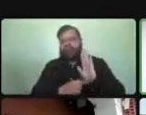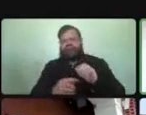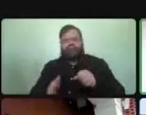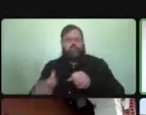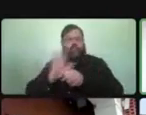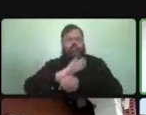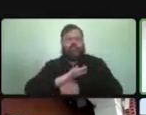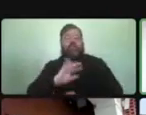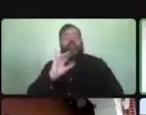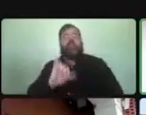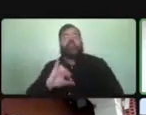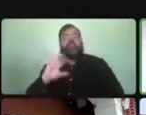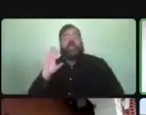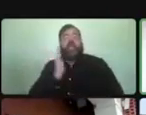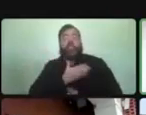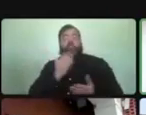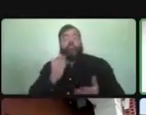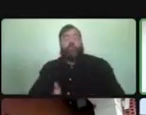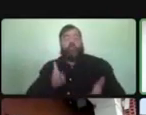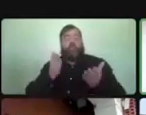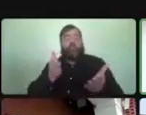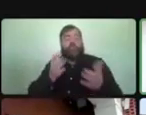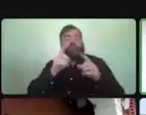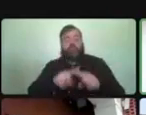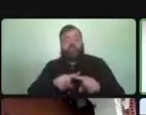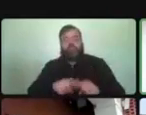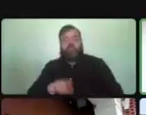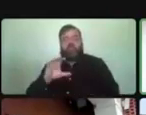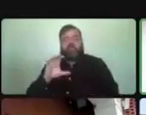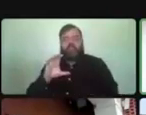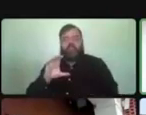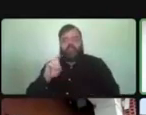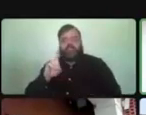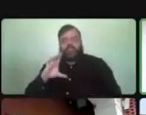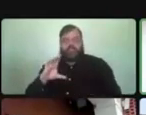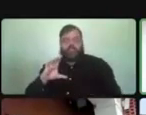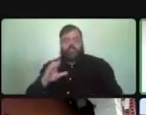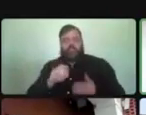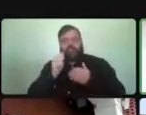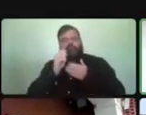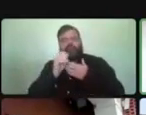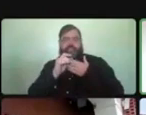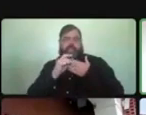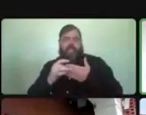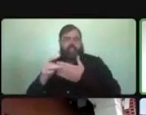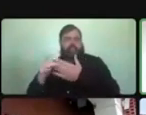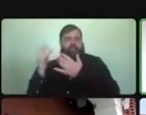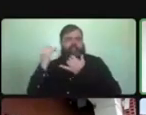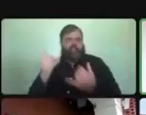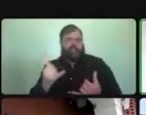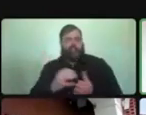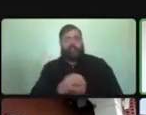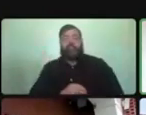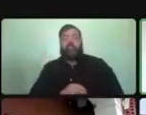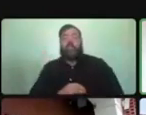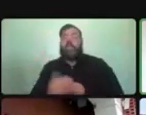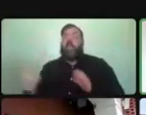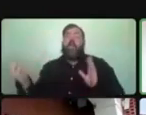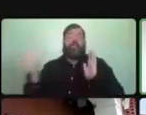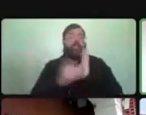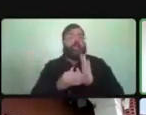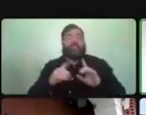atapatikana na virusi hivi, basi atatengwa kwa siku tano. na tutazingatia mwongozo wa